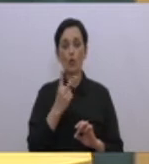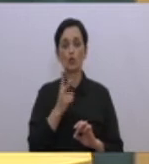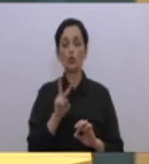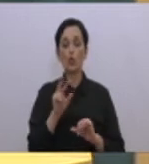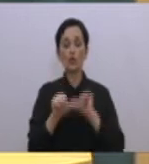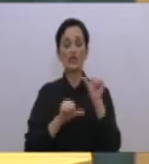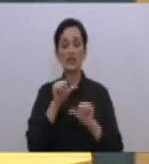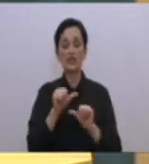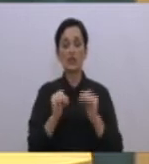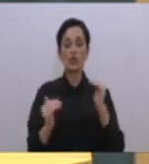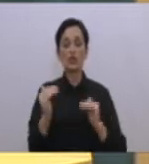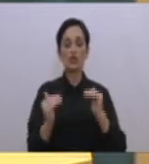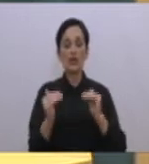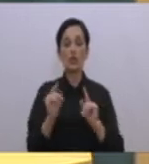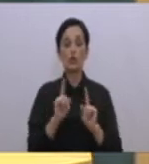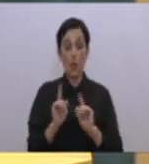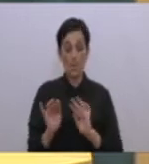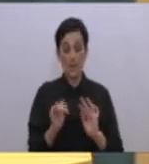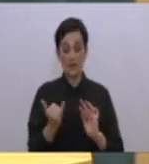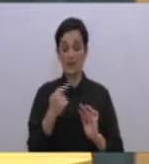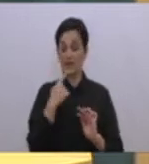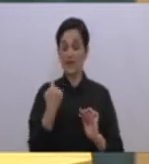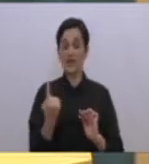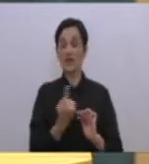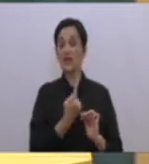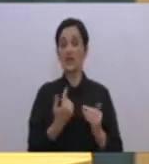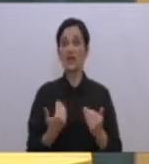2022 წლისთვის შედარება, რომ მიმდინარე წლის